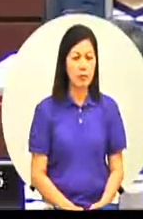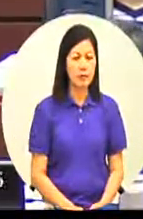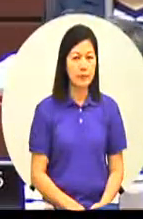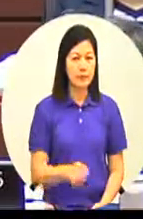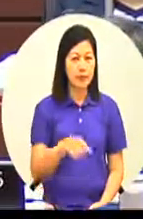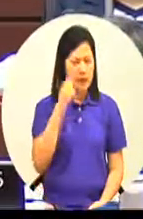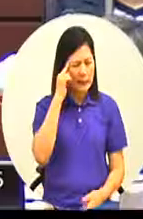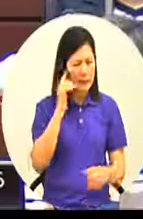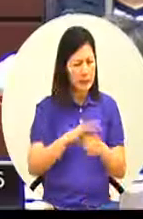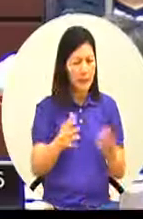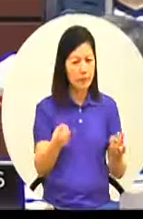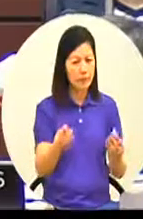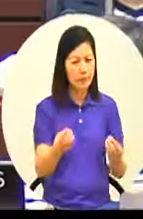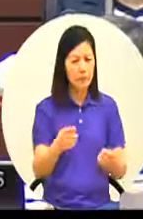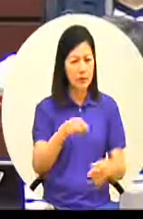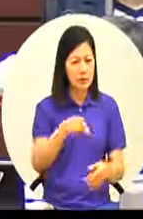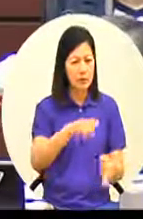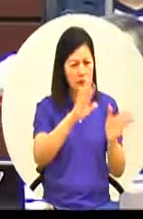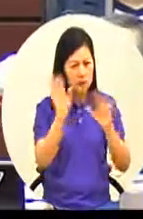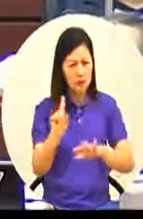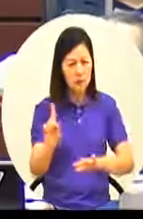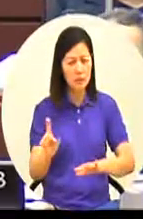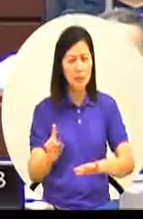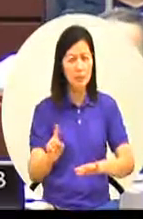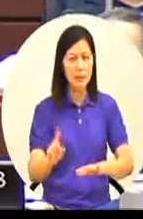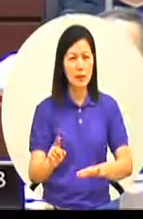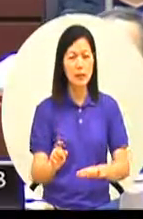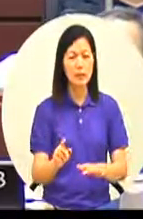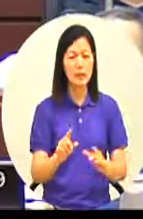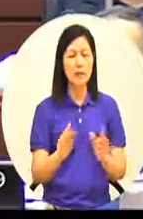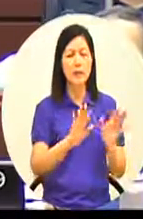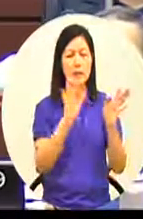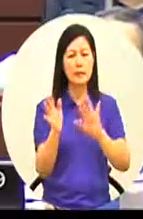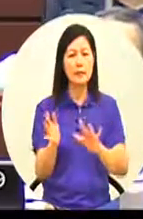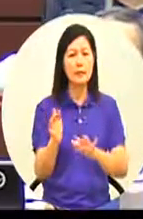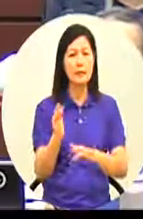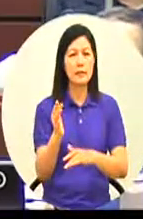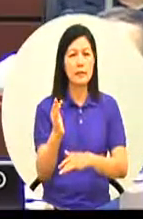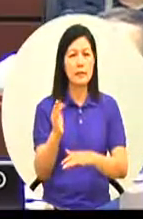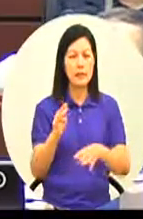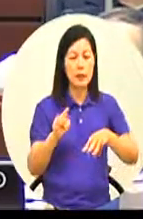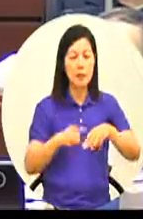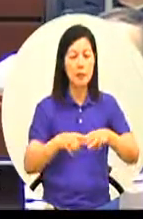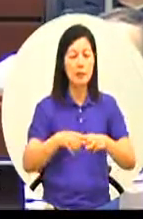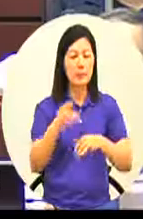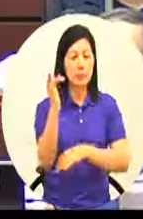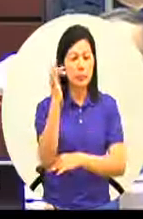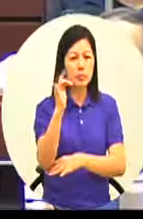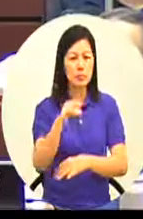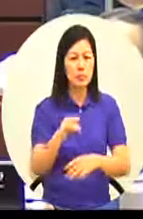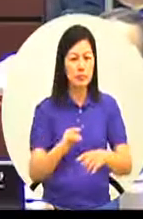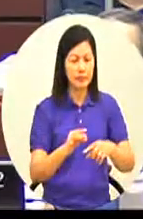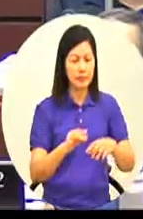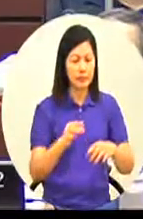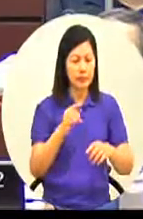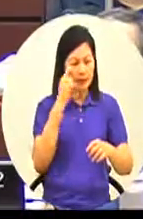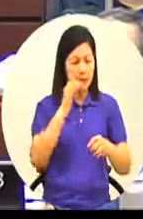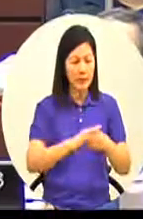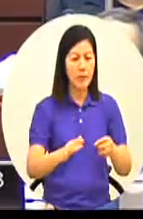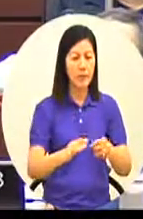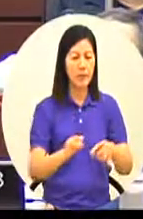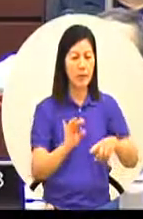不满意什么，那个样本数非常少。因为市长譬如说他满意度70几%，那不满意30几%里